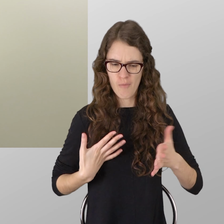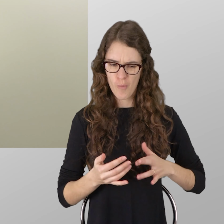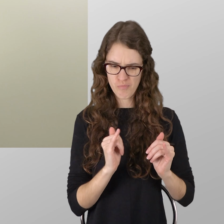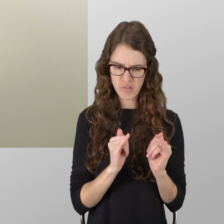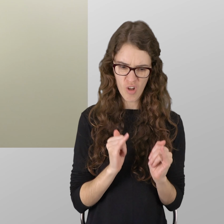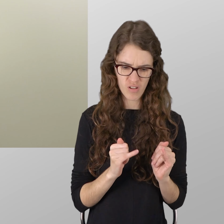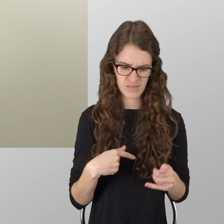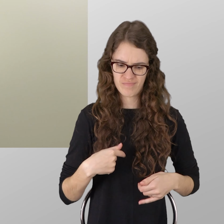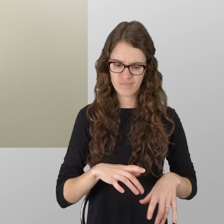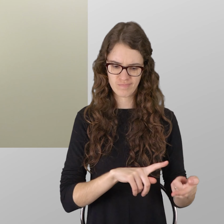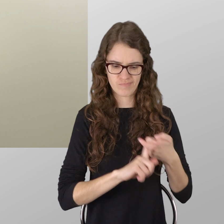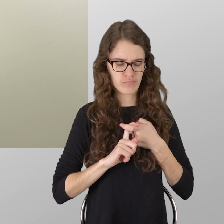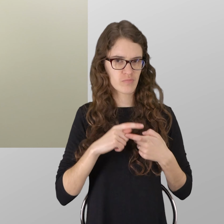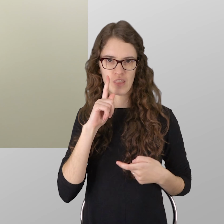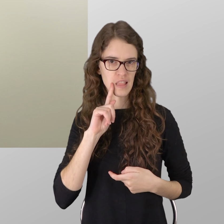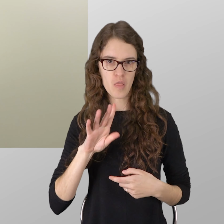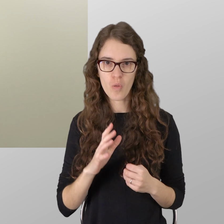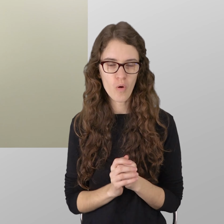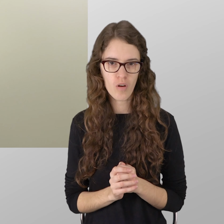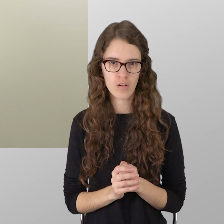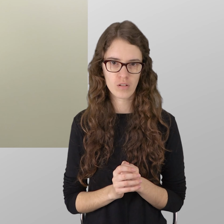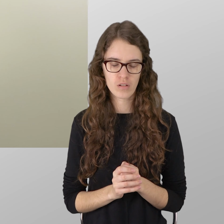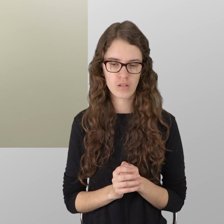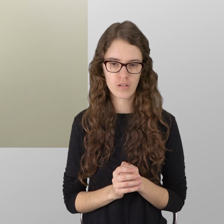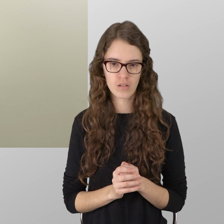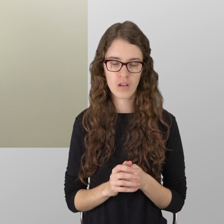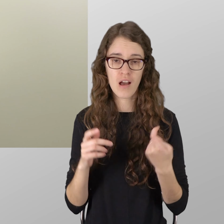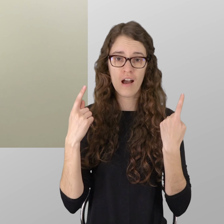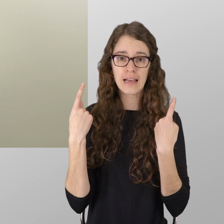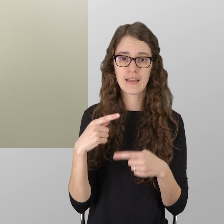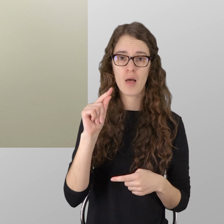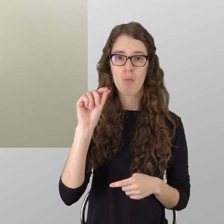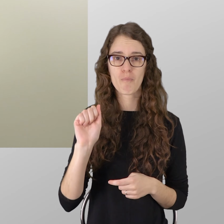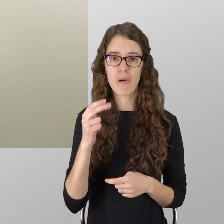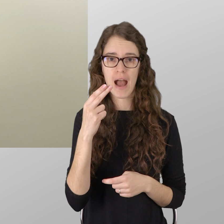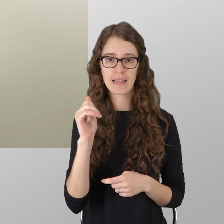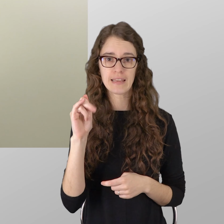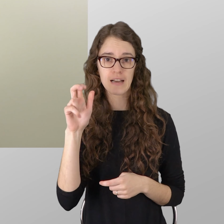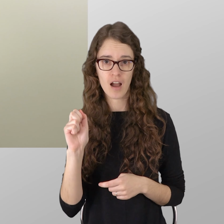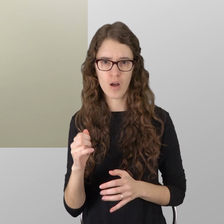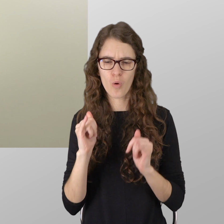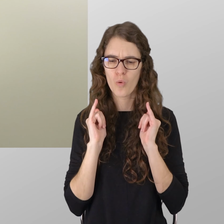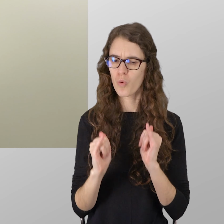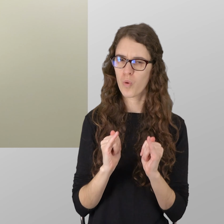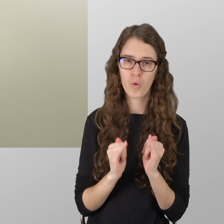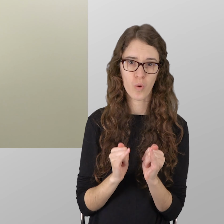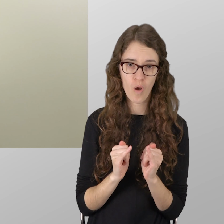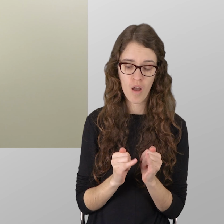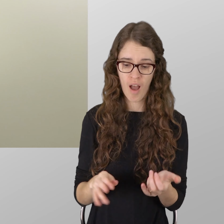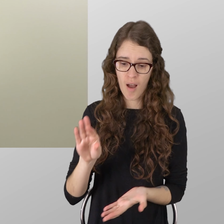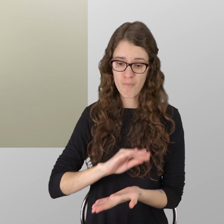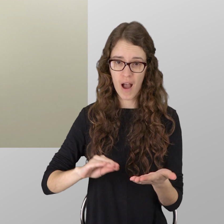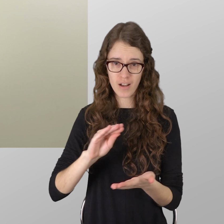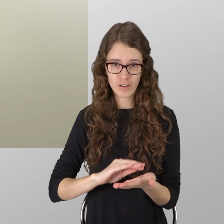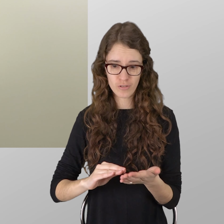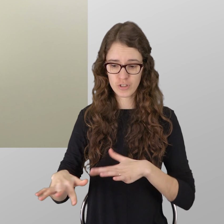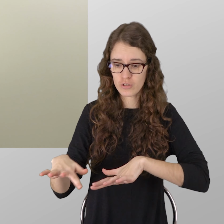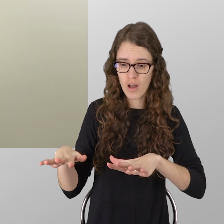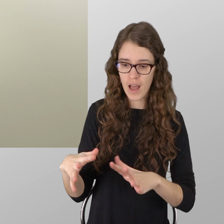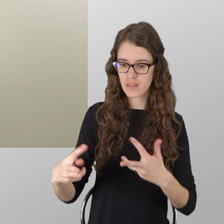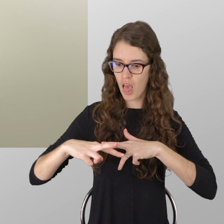Panikos sutrikimo metu. Žmonės vengia situacijų ir vieto, kuriuose jau buvo patyrę paniką. Lygiai taip pat, jie